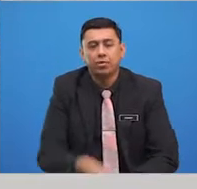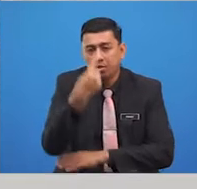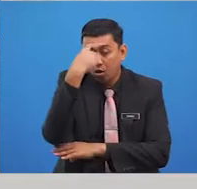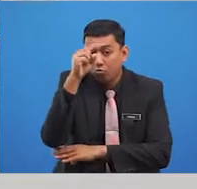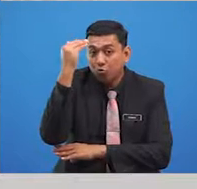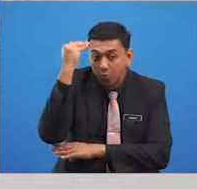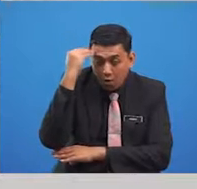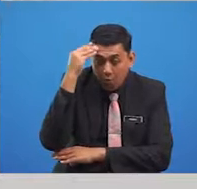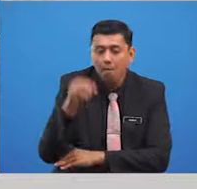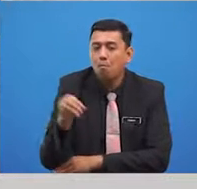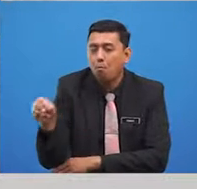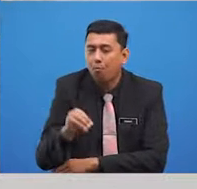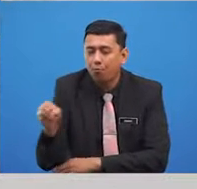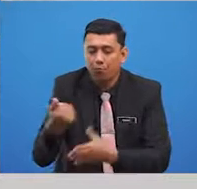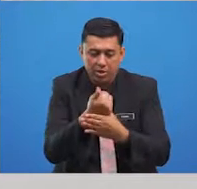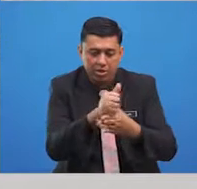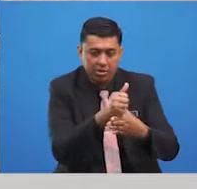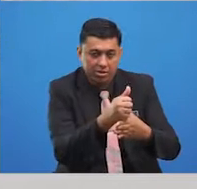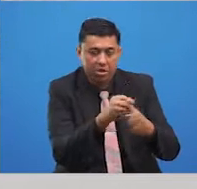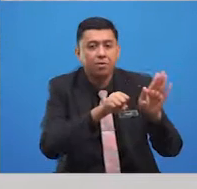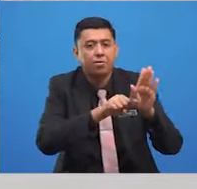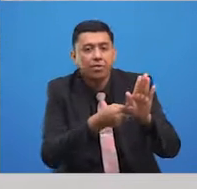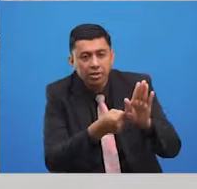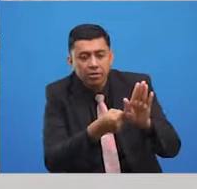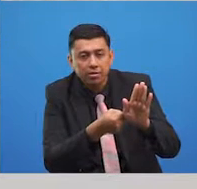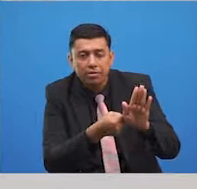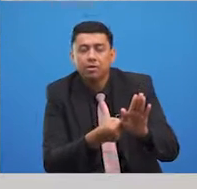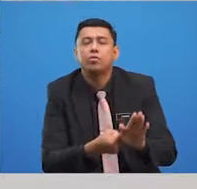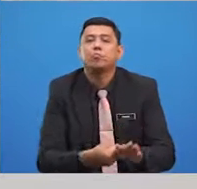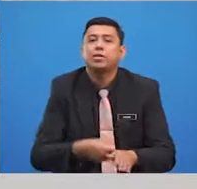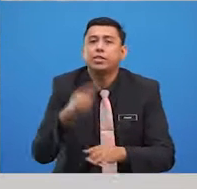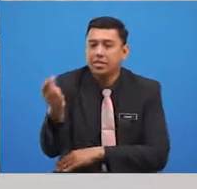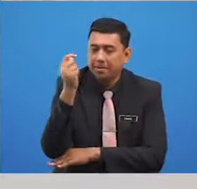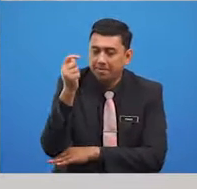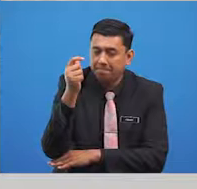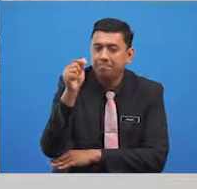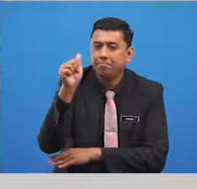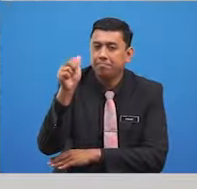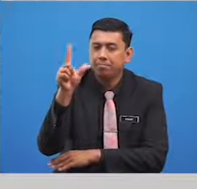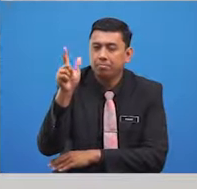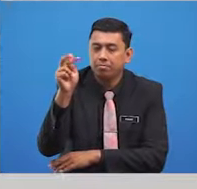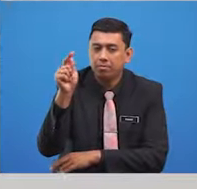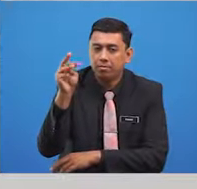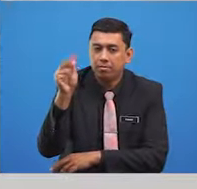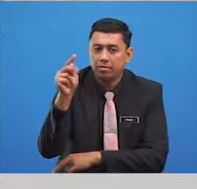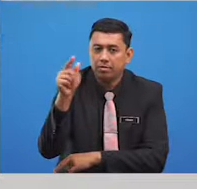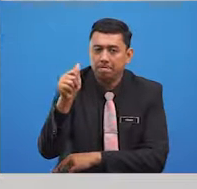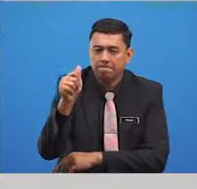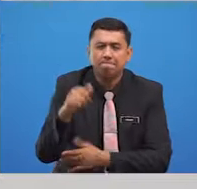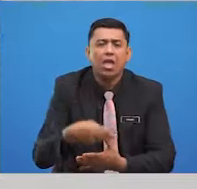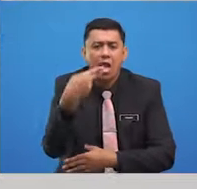Untuk pengetahuan murid-murid, antara sumber tenaga alternatif di Malaysia ialah tenaga